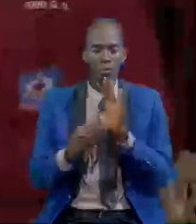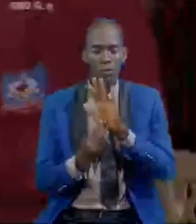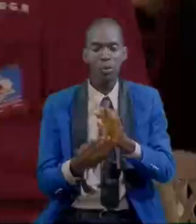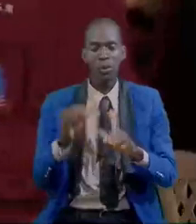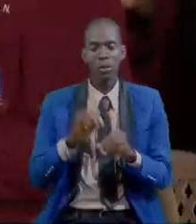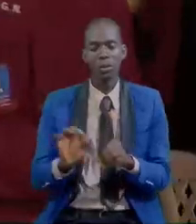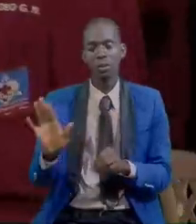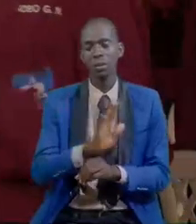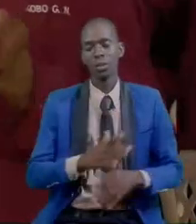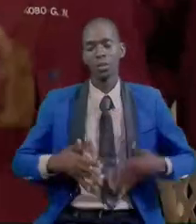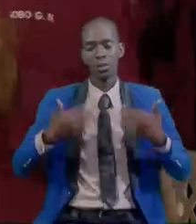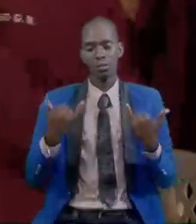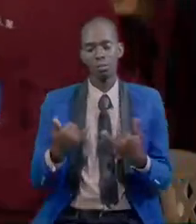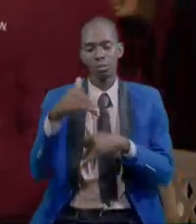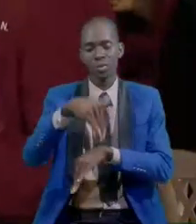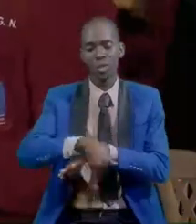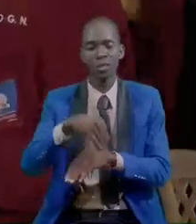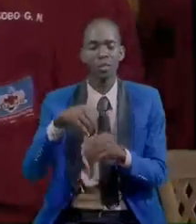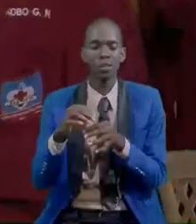au nom de Jésus.